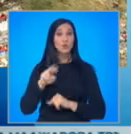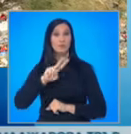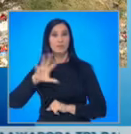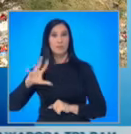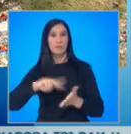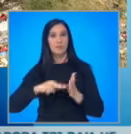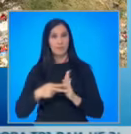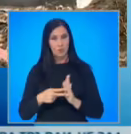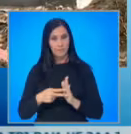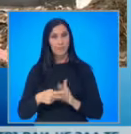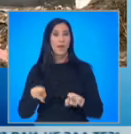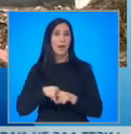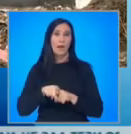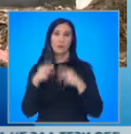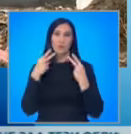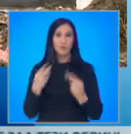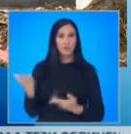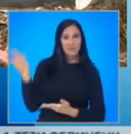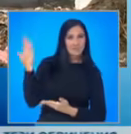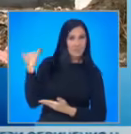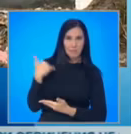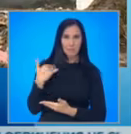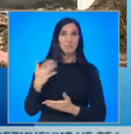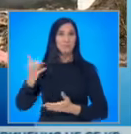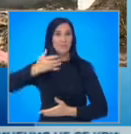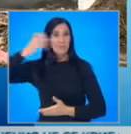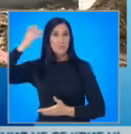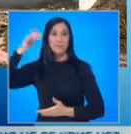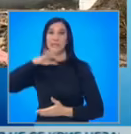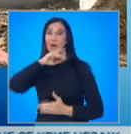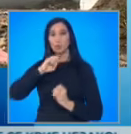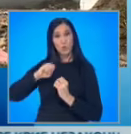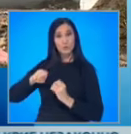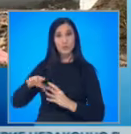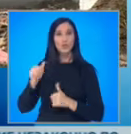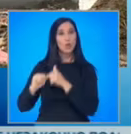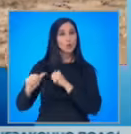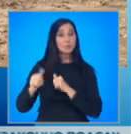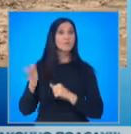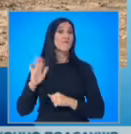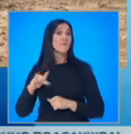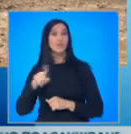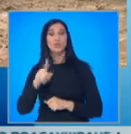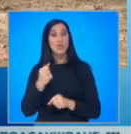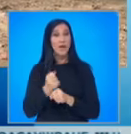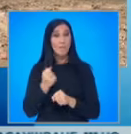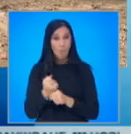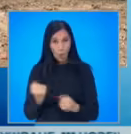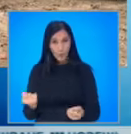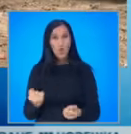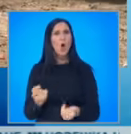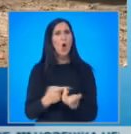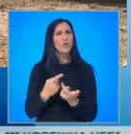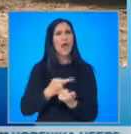25 юли. Както виждате, зад мен продължава да дими старото сметище на Дупница. Макар че то не работи и не функционира